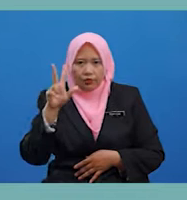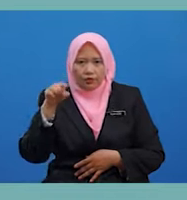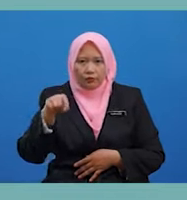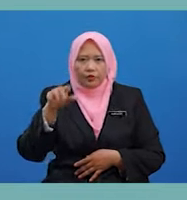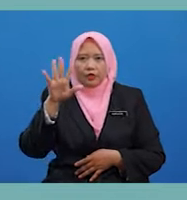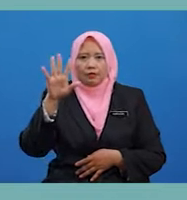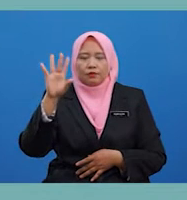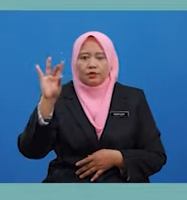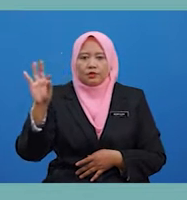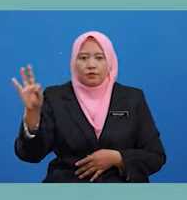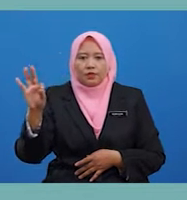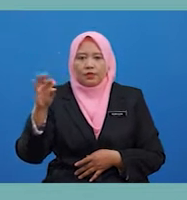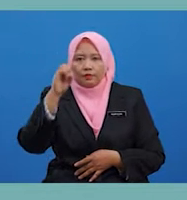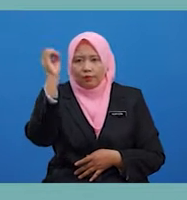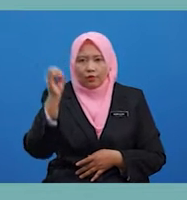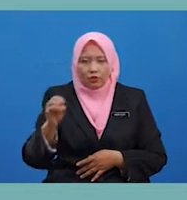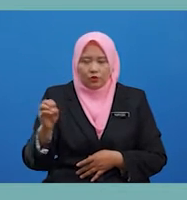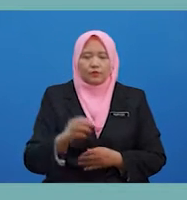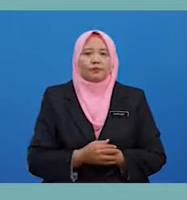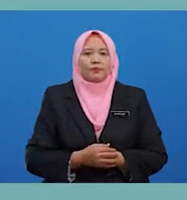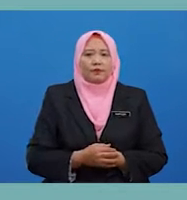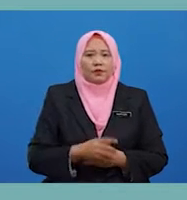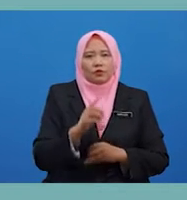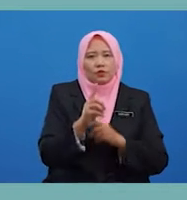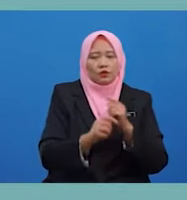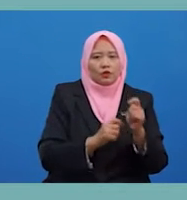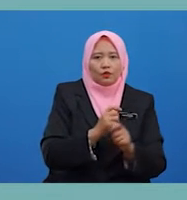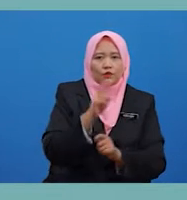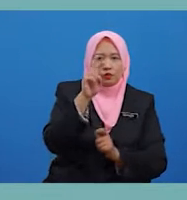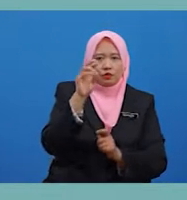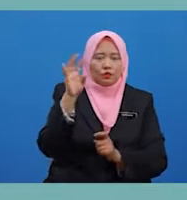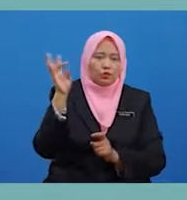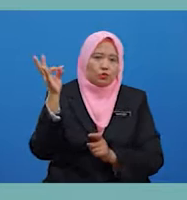83,443 kes, keracunan makanan